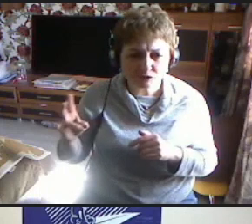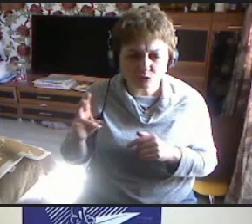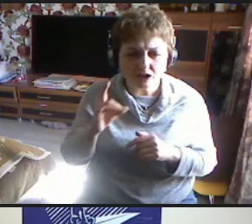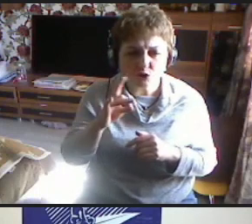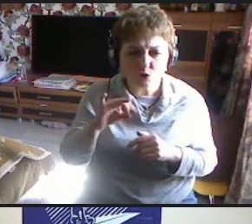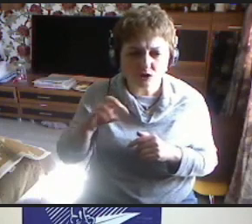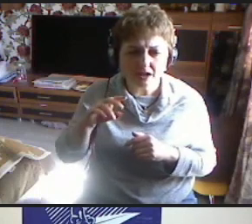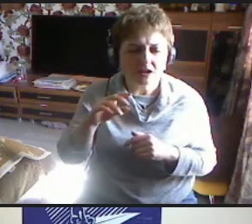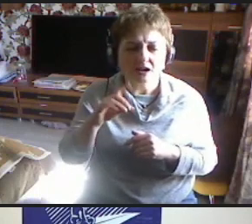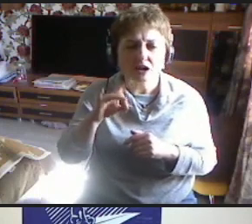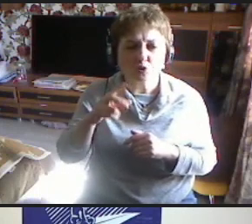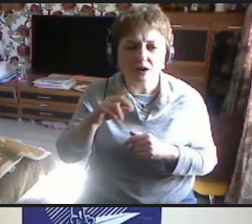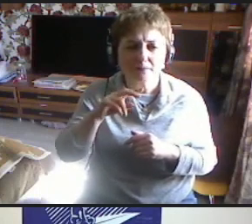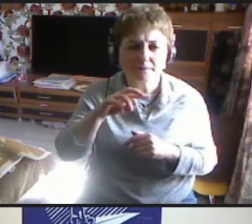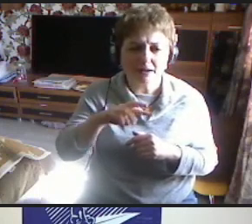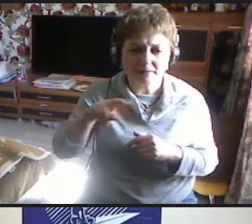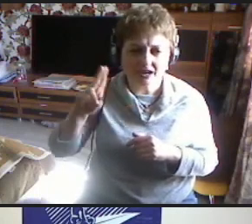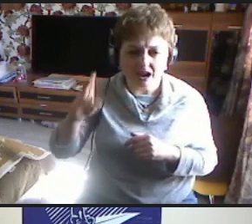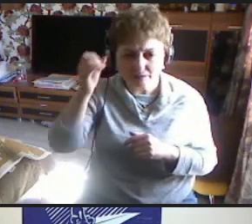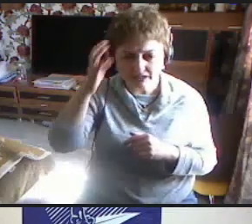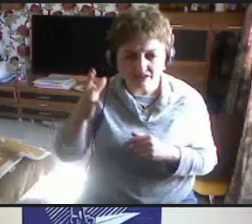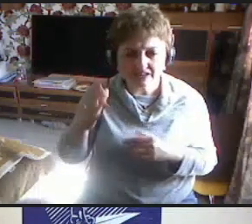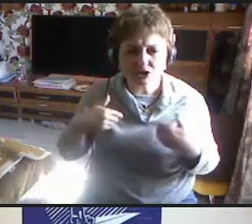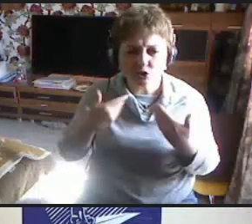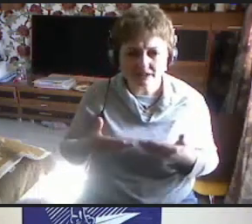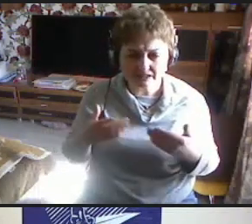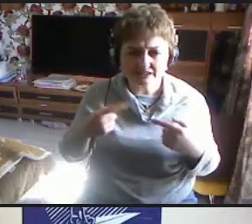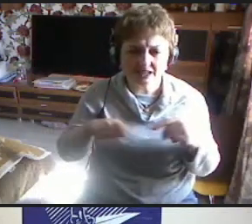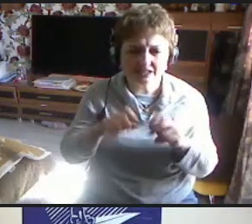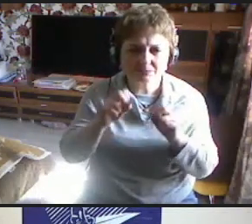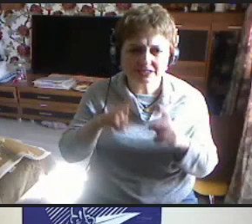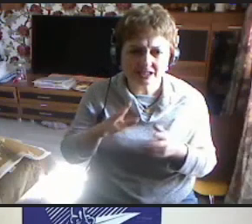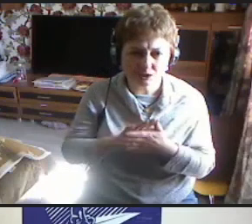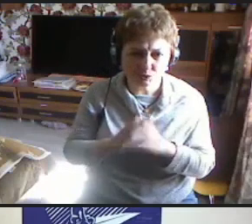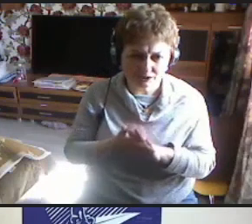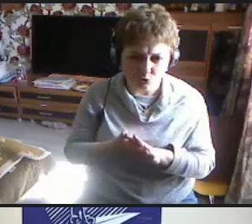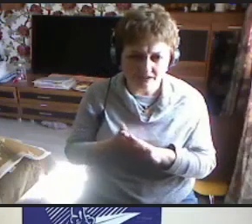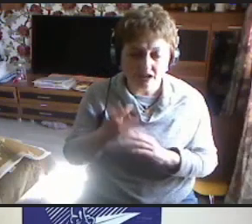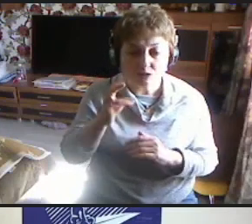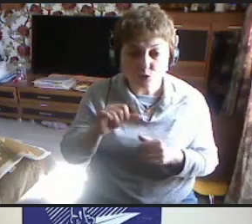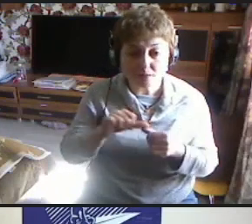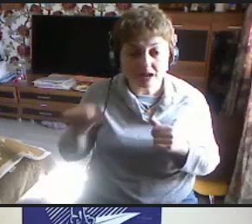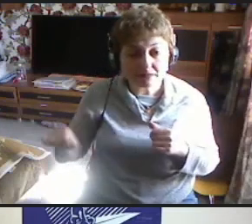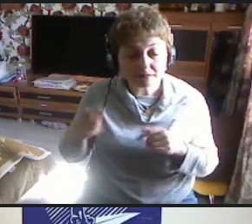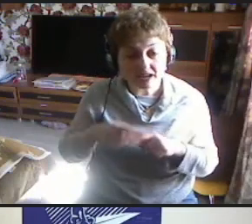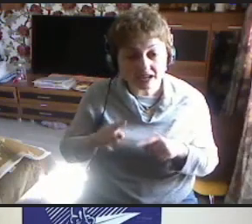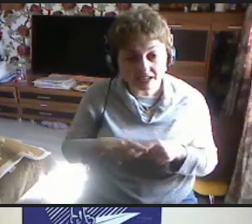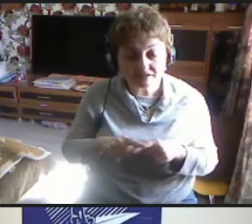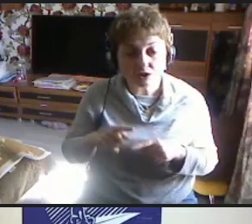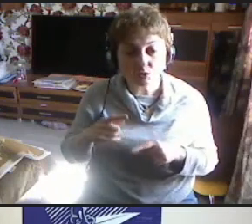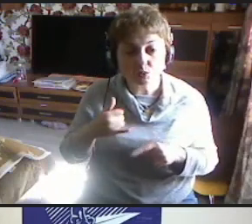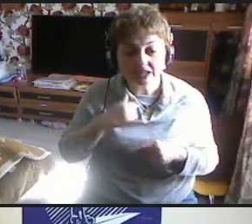инклюзивном образовании. Выполнение рекомендаций и создание специальных условий». Но помимо этого, у нас посвящено